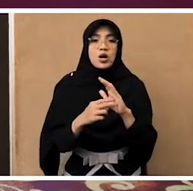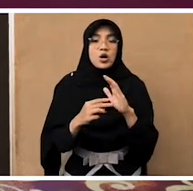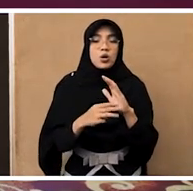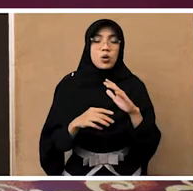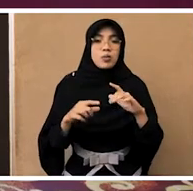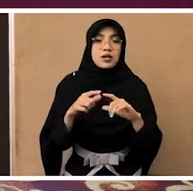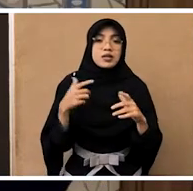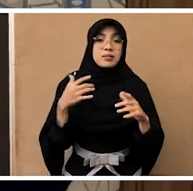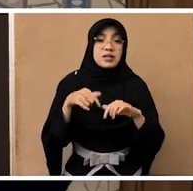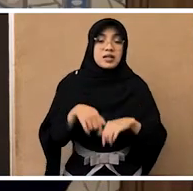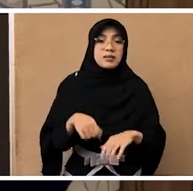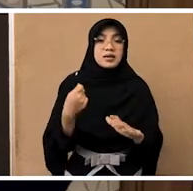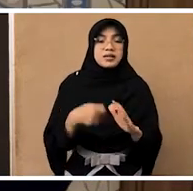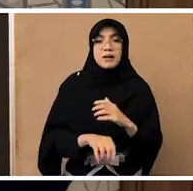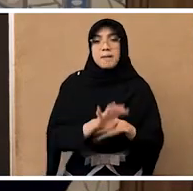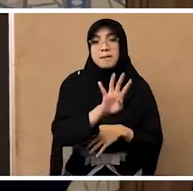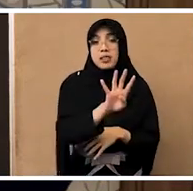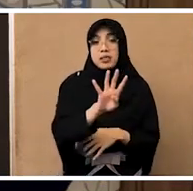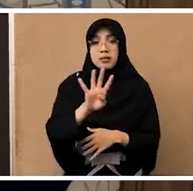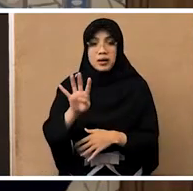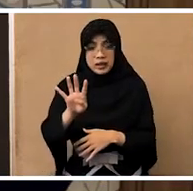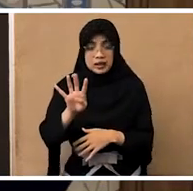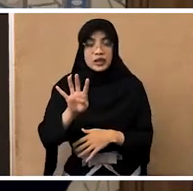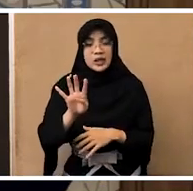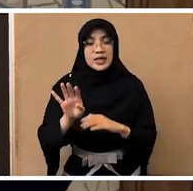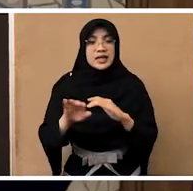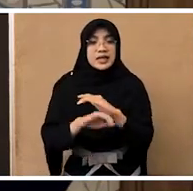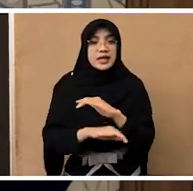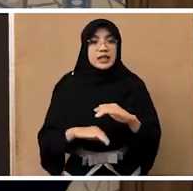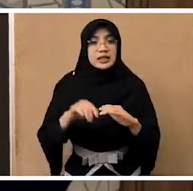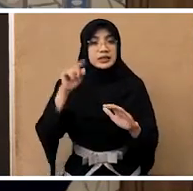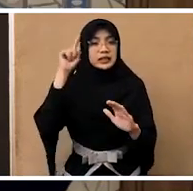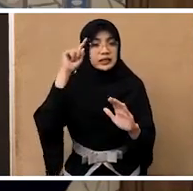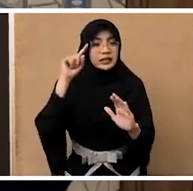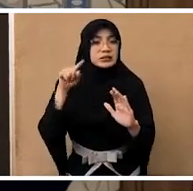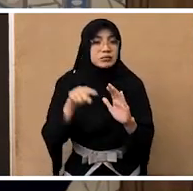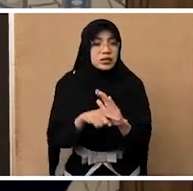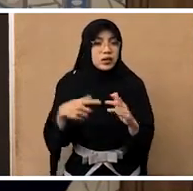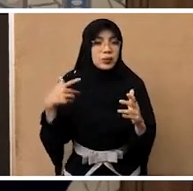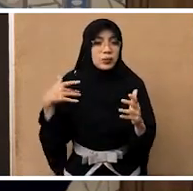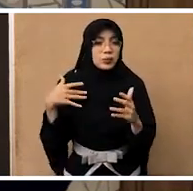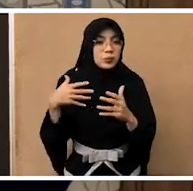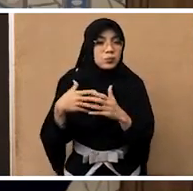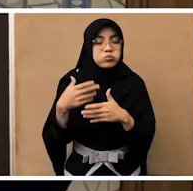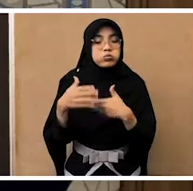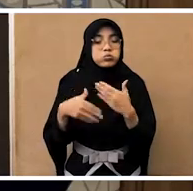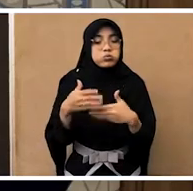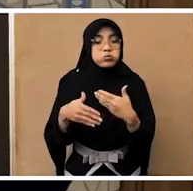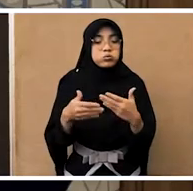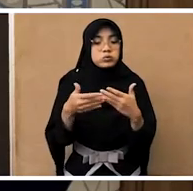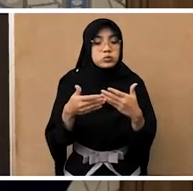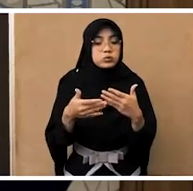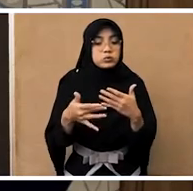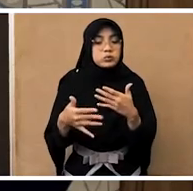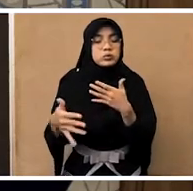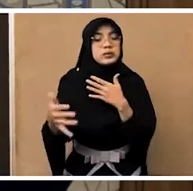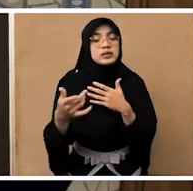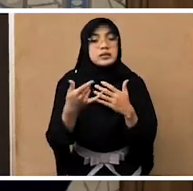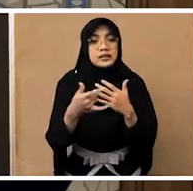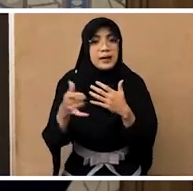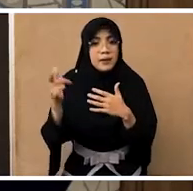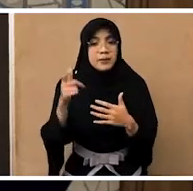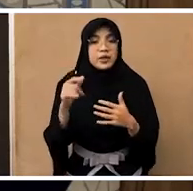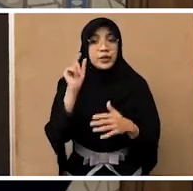44 terutama itu menjadi dasar stigma itu yang selama ini terus terlestarikan gitu ya jadi